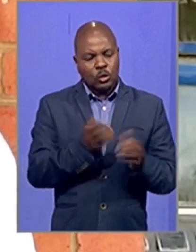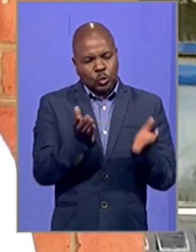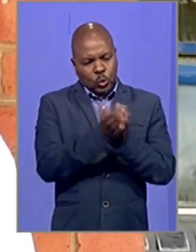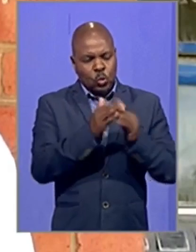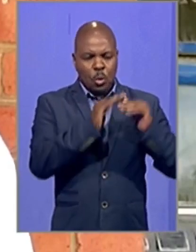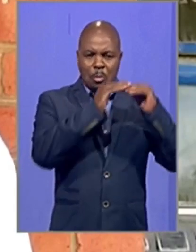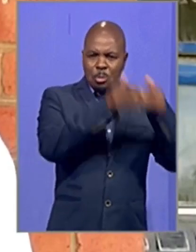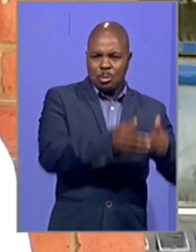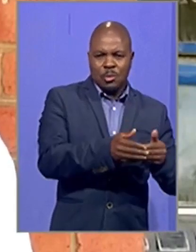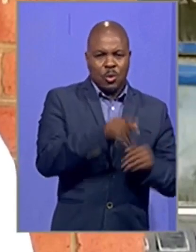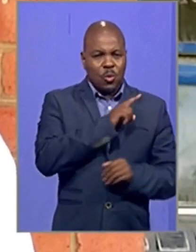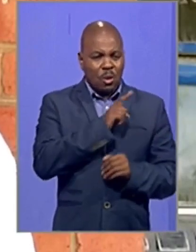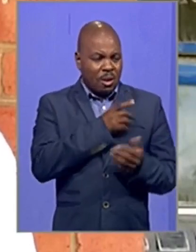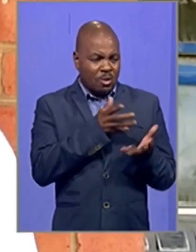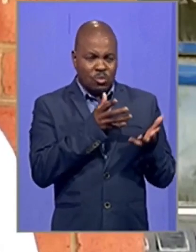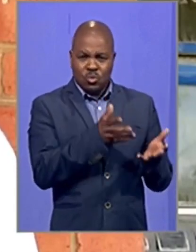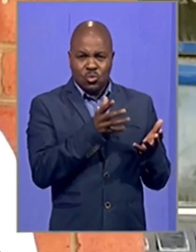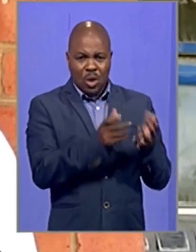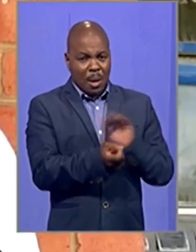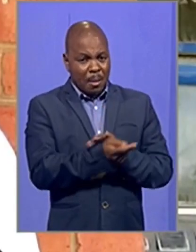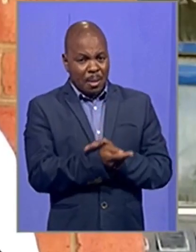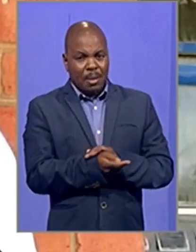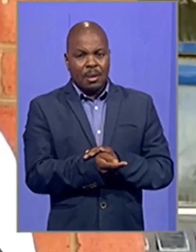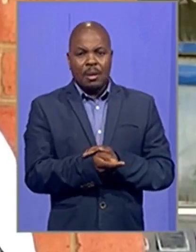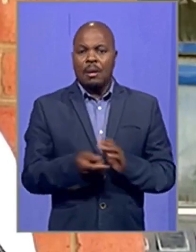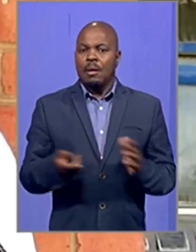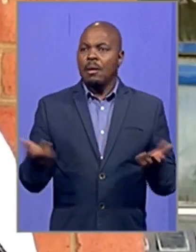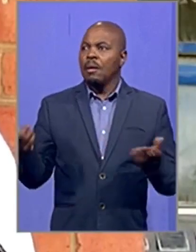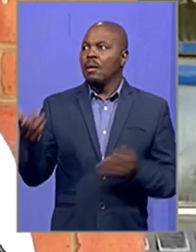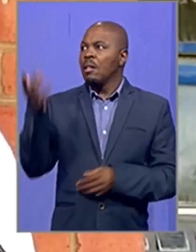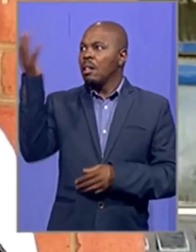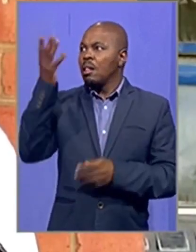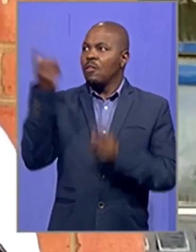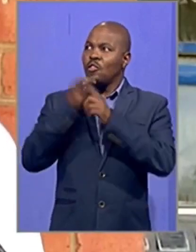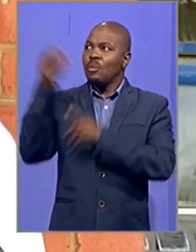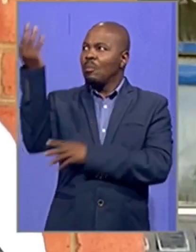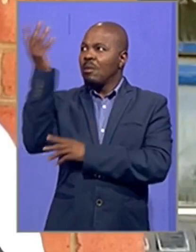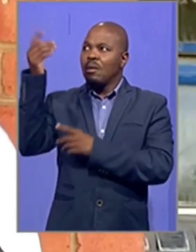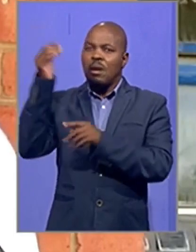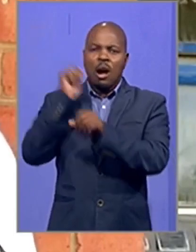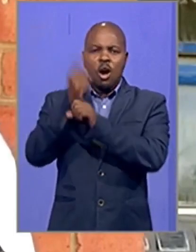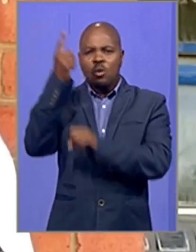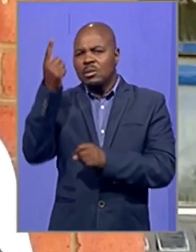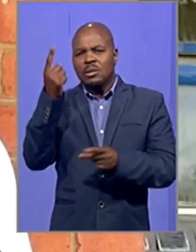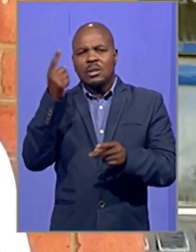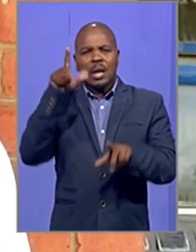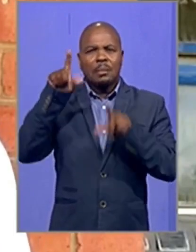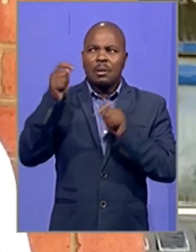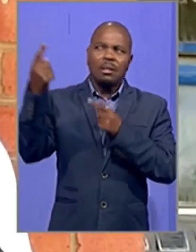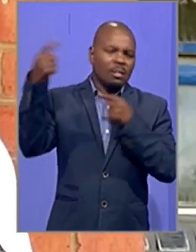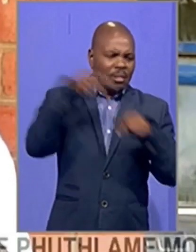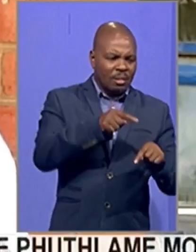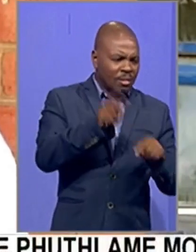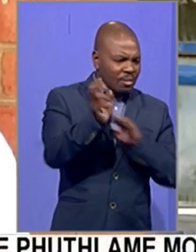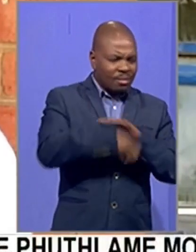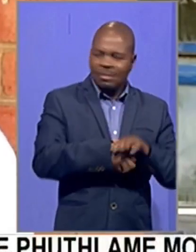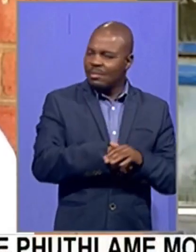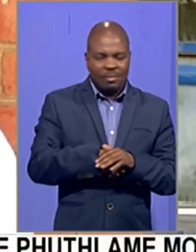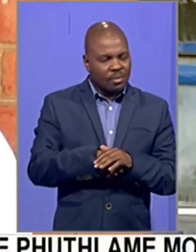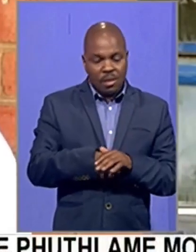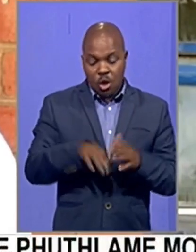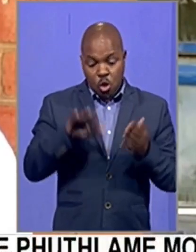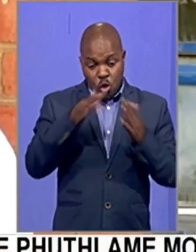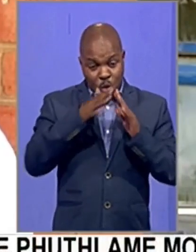rona, because ntho ena e tshwanang le ena a se ntho e etsahalang ke batho ba tswang ka bo Gauteng, ba tswang bo Cape Town jwalo jwalo, ke batho